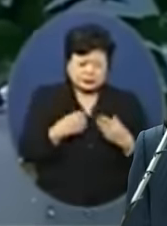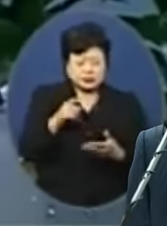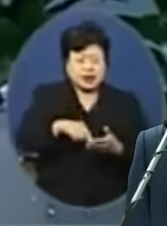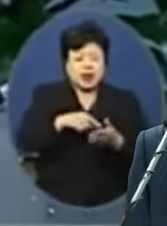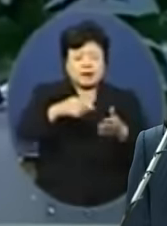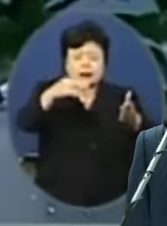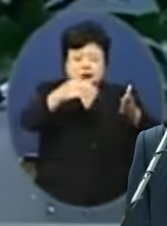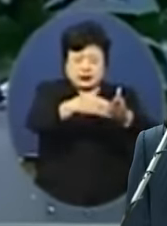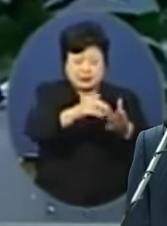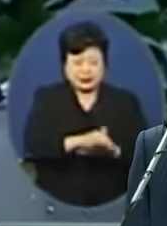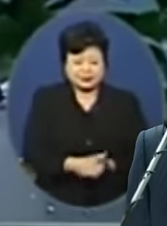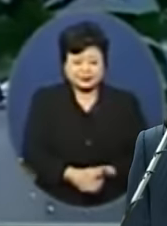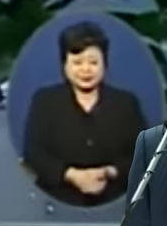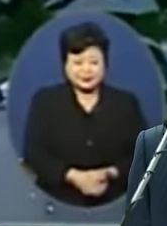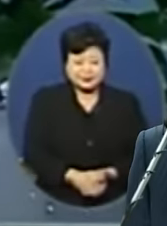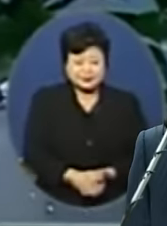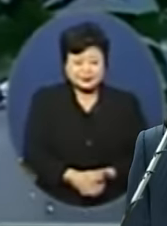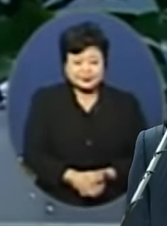청산하신 것입니다.